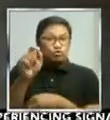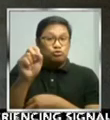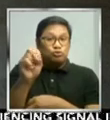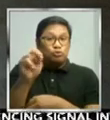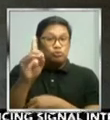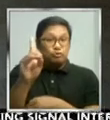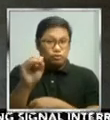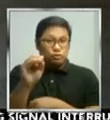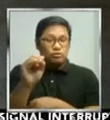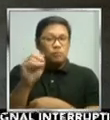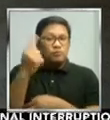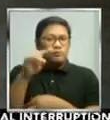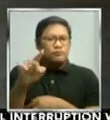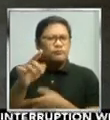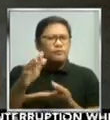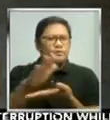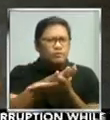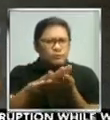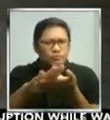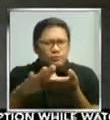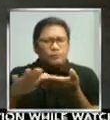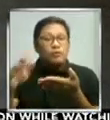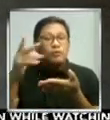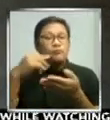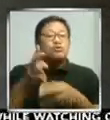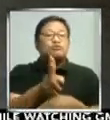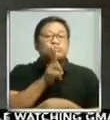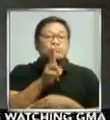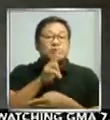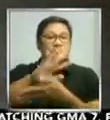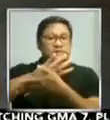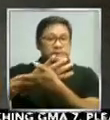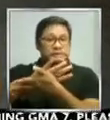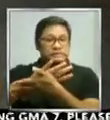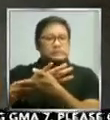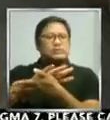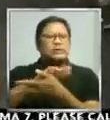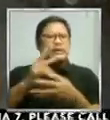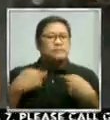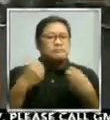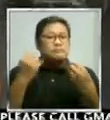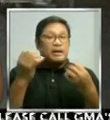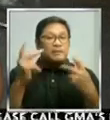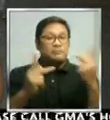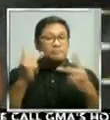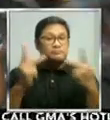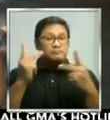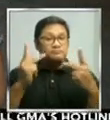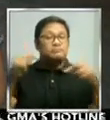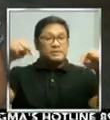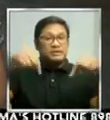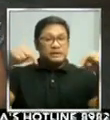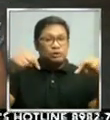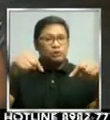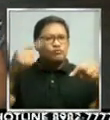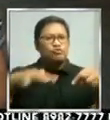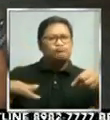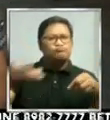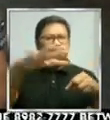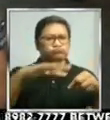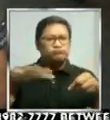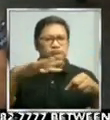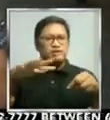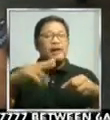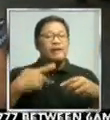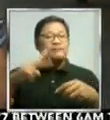bigyan daan ng screening ng mga suspected COVID-19 patients sa isa sa pinakamataong distrito sa buong lungsod na siyang